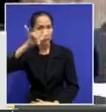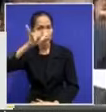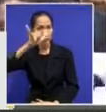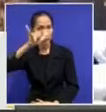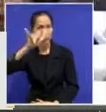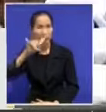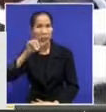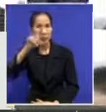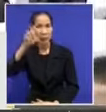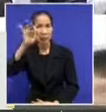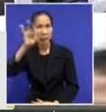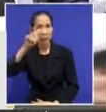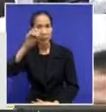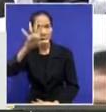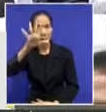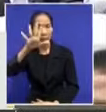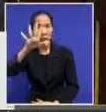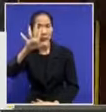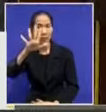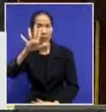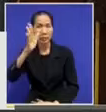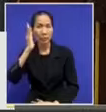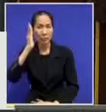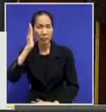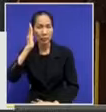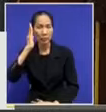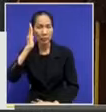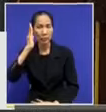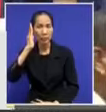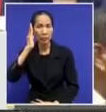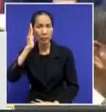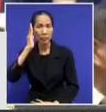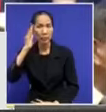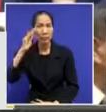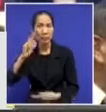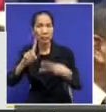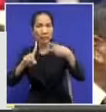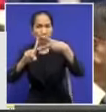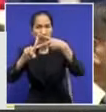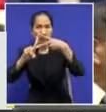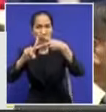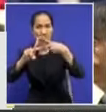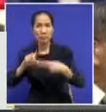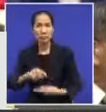ครับ 195นายตีใหญ่ภูนศรีธนากุล นายธนาธรจึงรุ่งเ